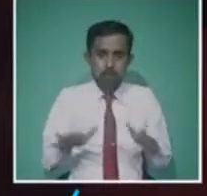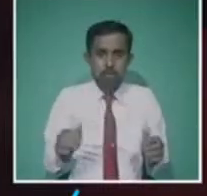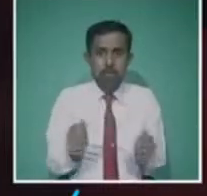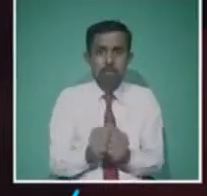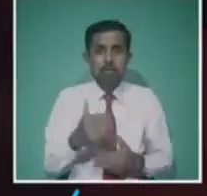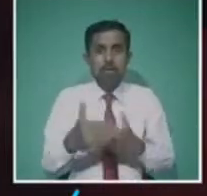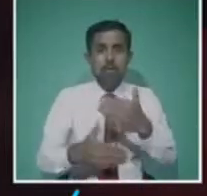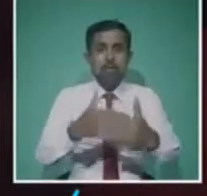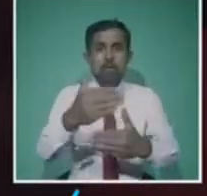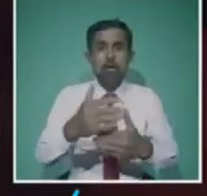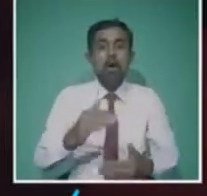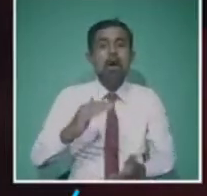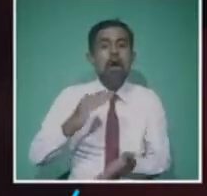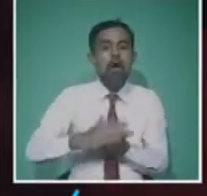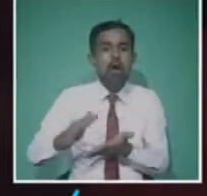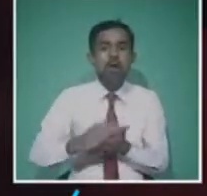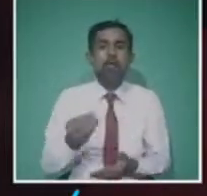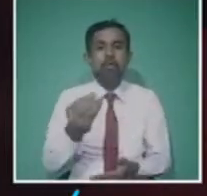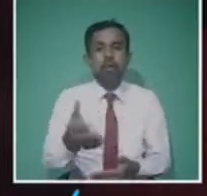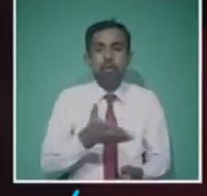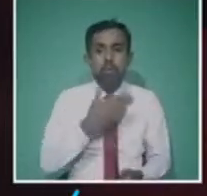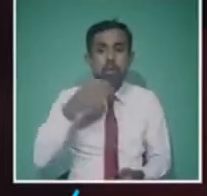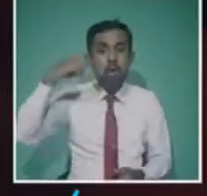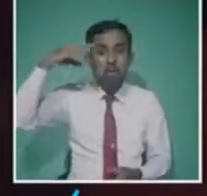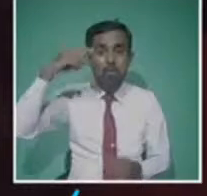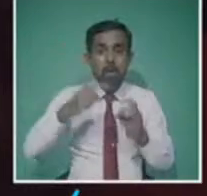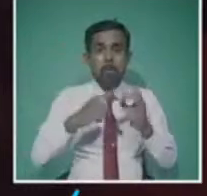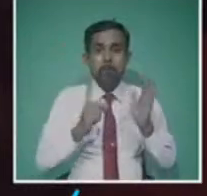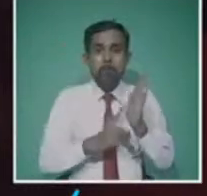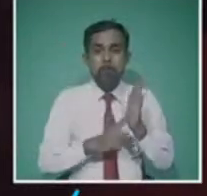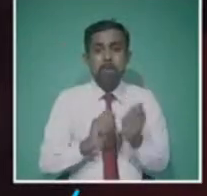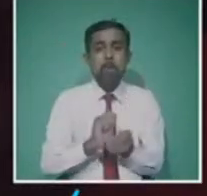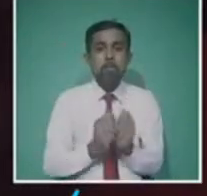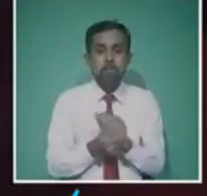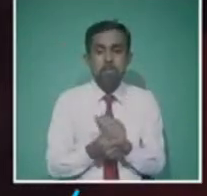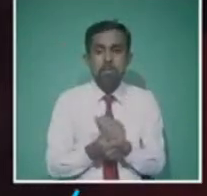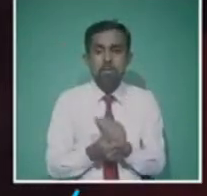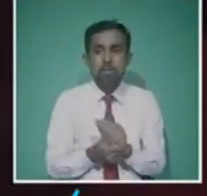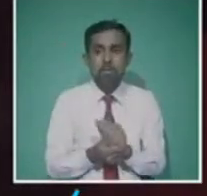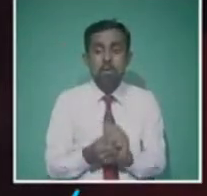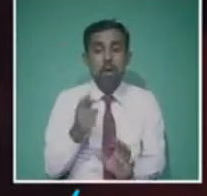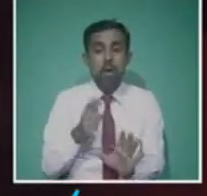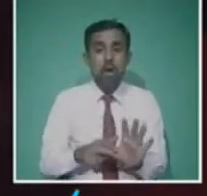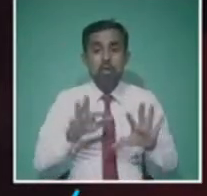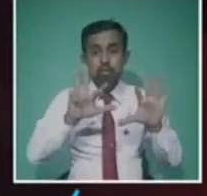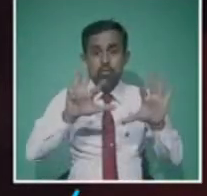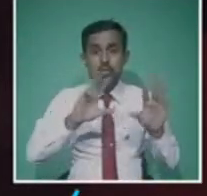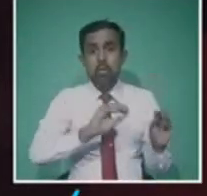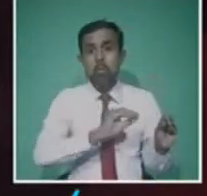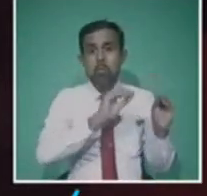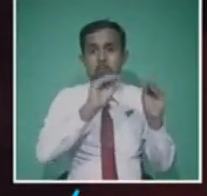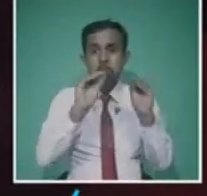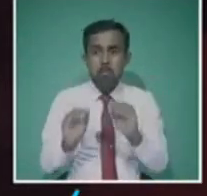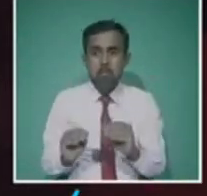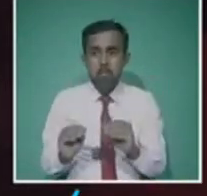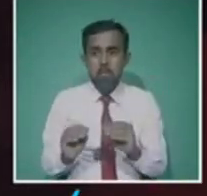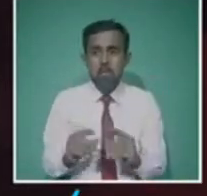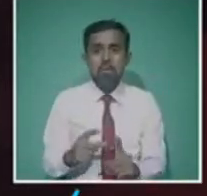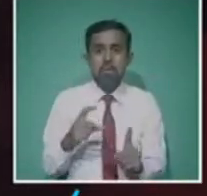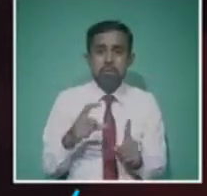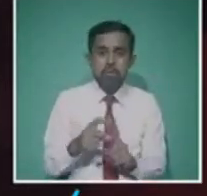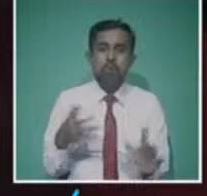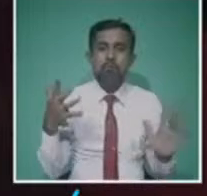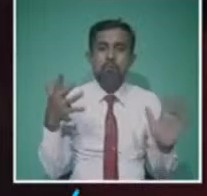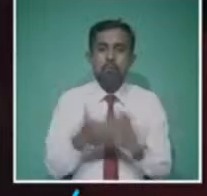කටයුතු කරගෙන යනකොට ඒ සහනය ජනතාවට ලැබෙයි. විදුලි බිල සංශෝධනය කරන්න සිදුවීමත් මම හිතනවා අවුරුදු 9කට පස්සේ කරන්න සිදුවීම බරපතල